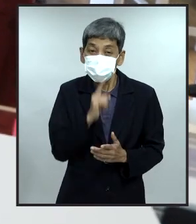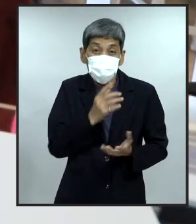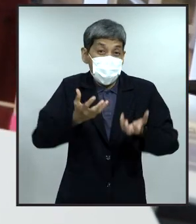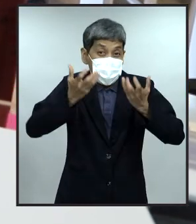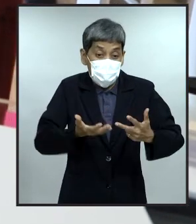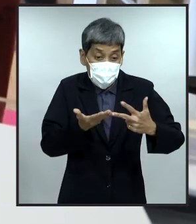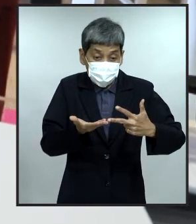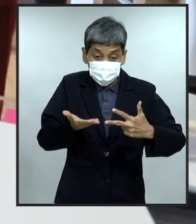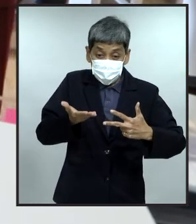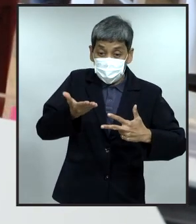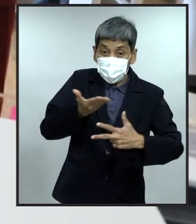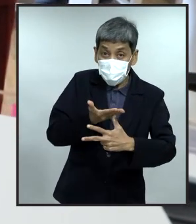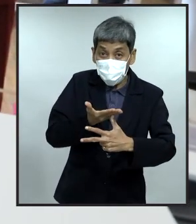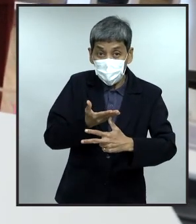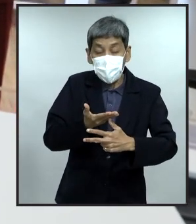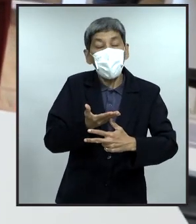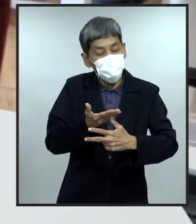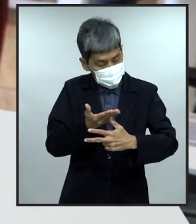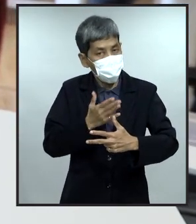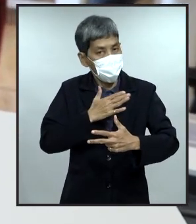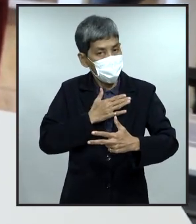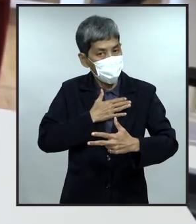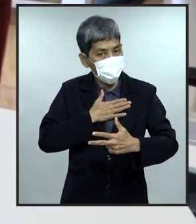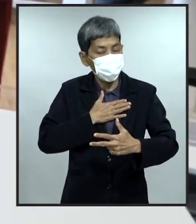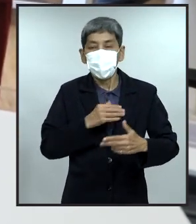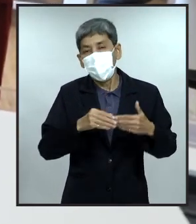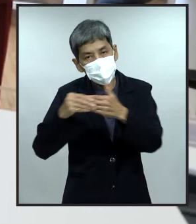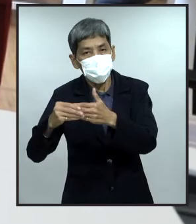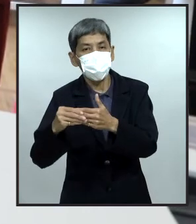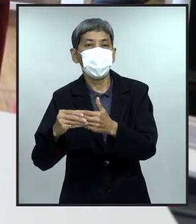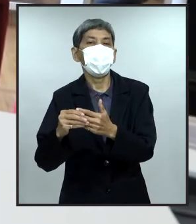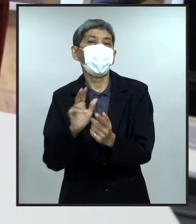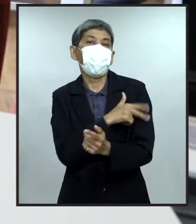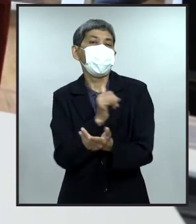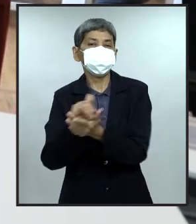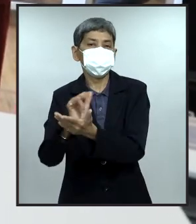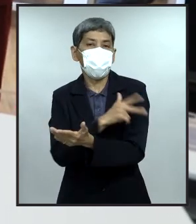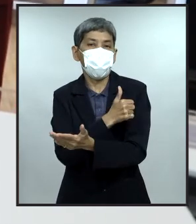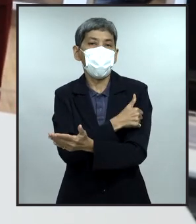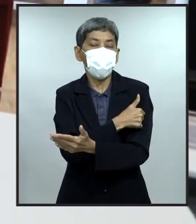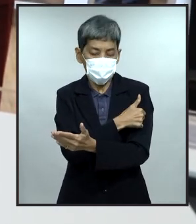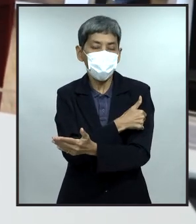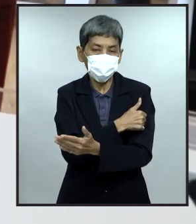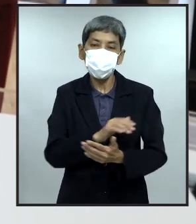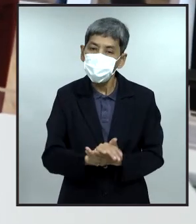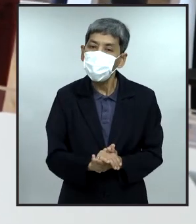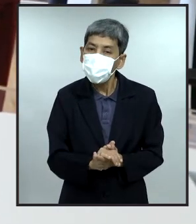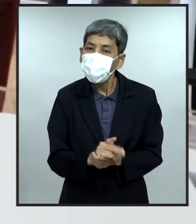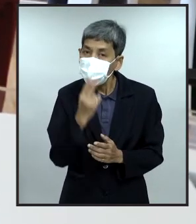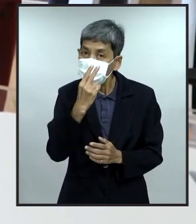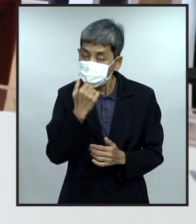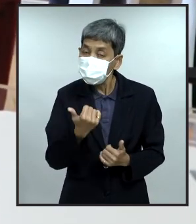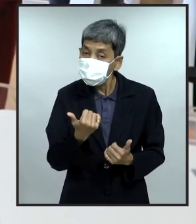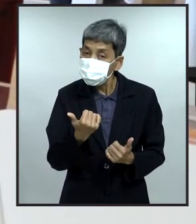นไม่คงที่เราก็จะประสานส่งต่อเข้าโรงพยาบาล แต่ทุกวันนี้แนวโน้มก็คือดีขึ้น